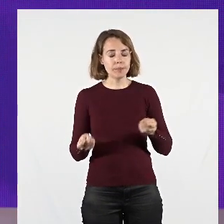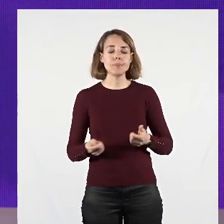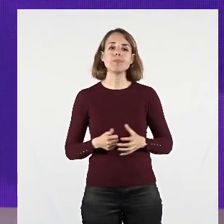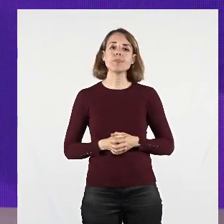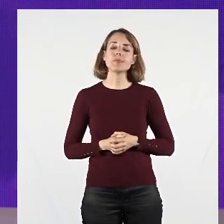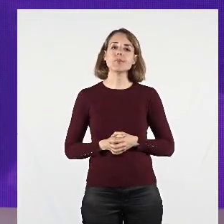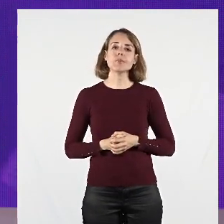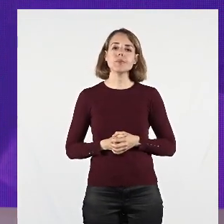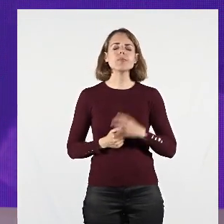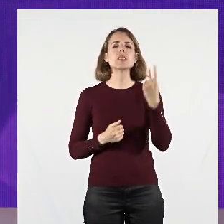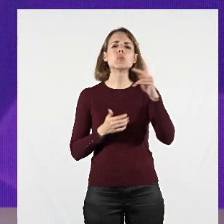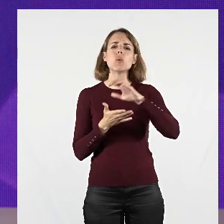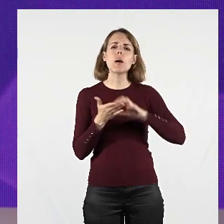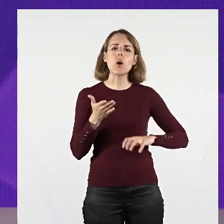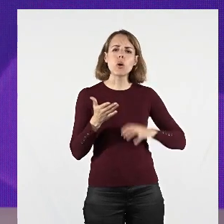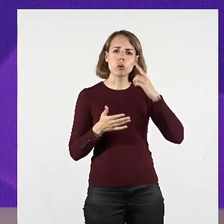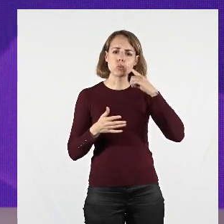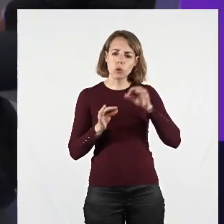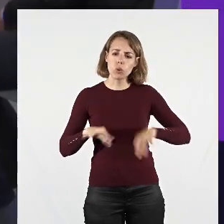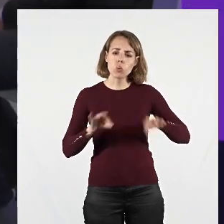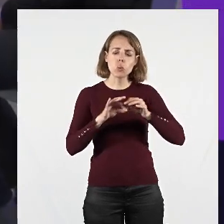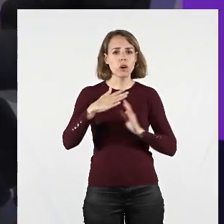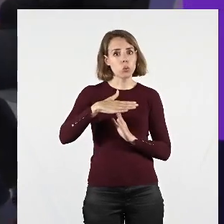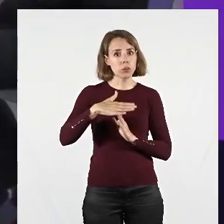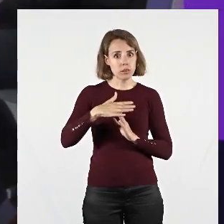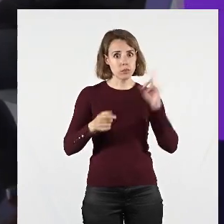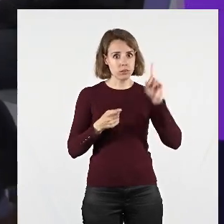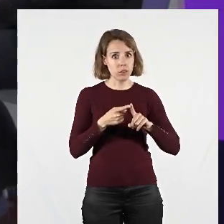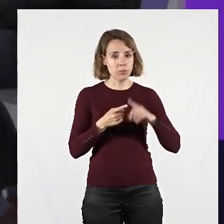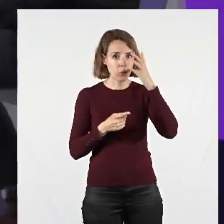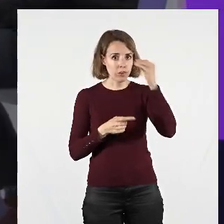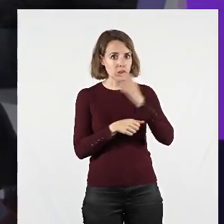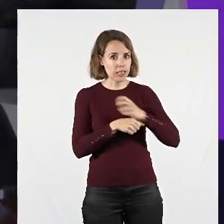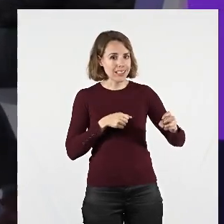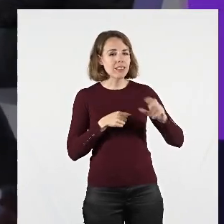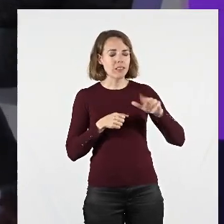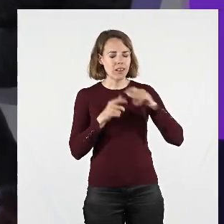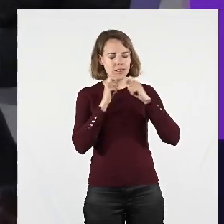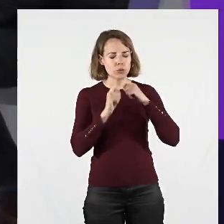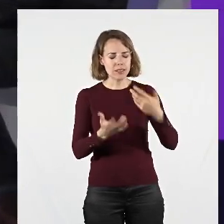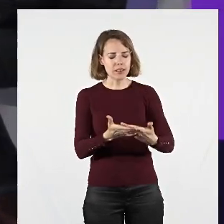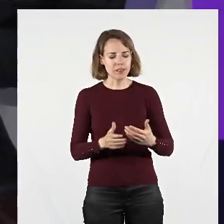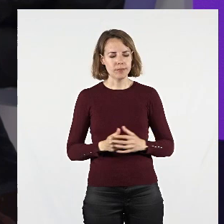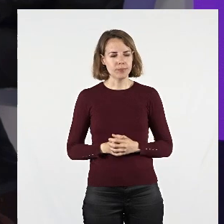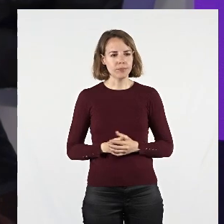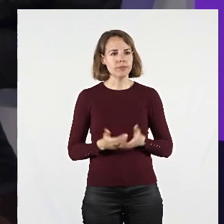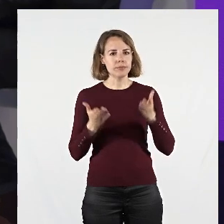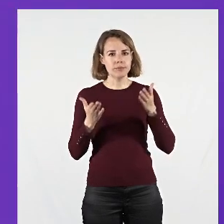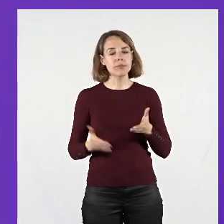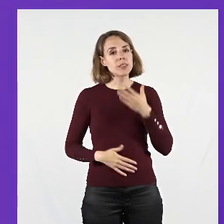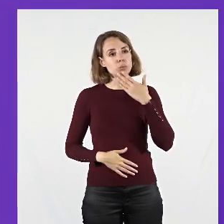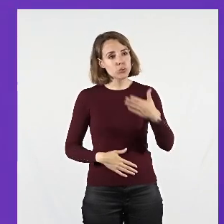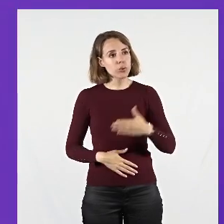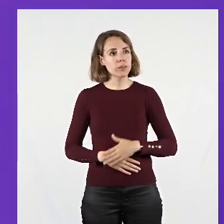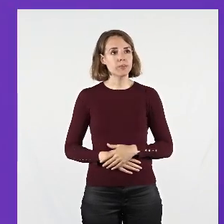produit pour la Cour des comptes sur ces risques professionnels. On en parlera dans quelques instants. Et puis avec nous, Laurent Kerangueven, bonjour.